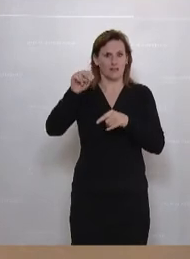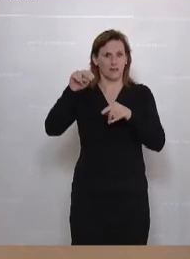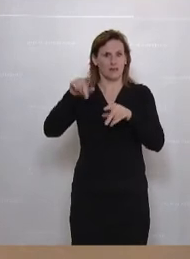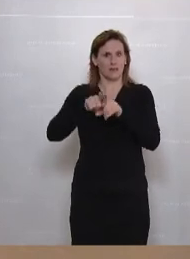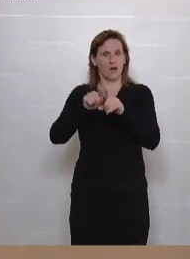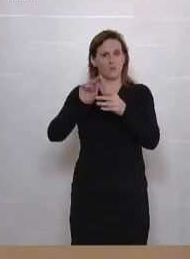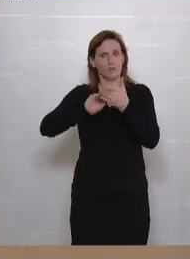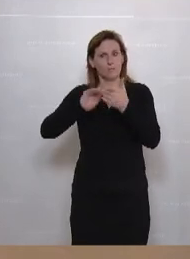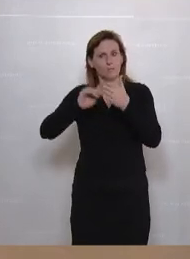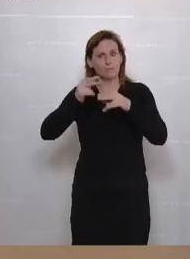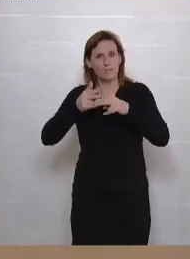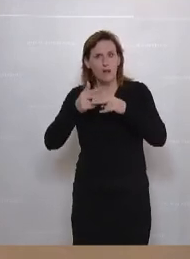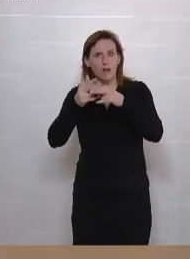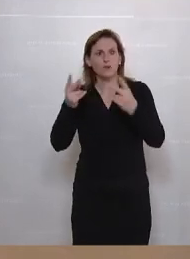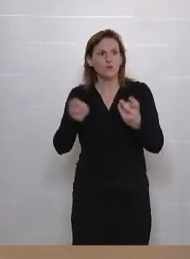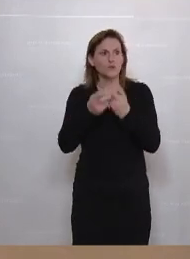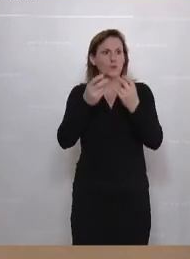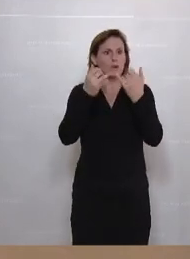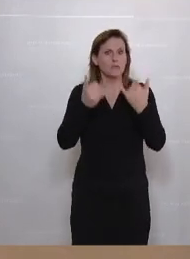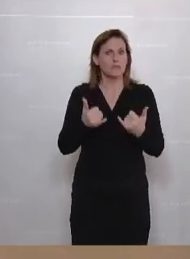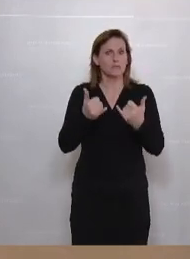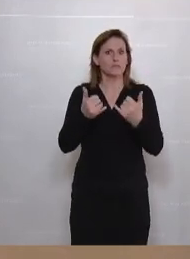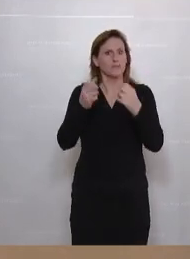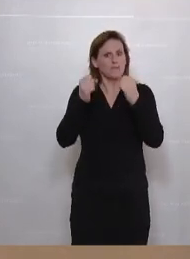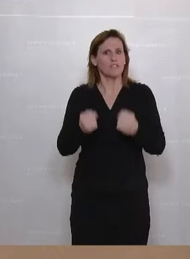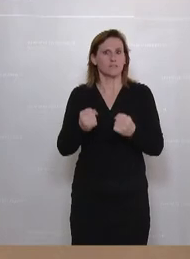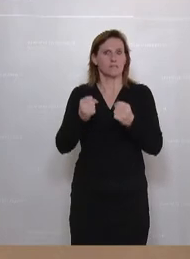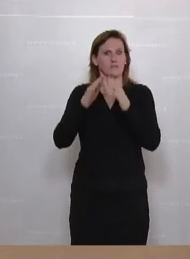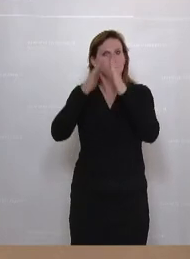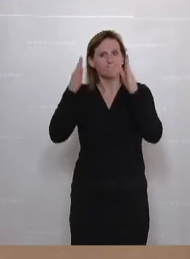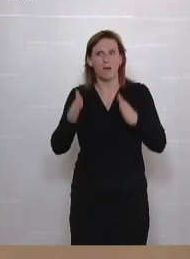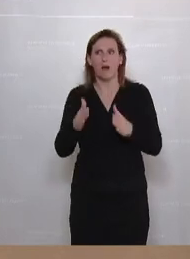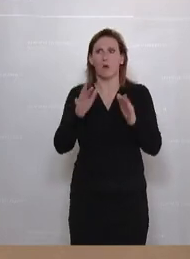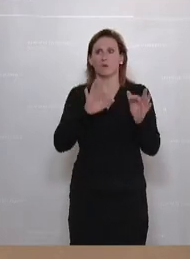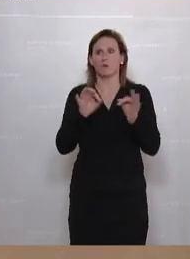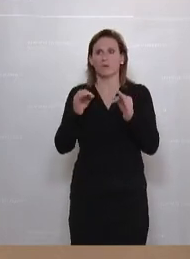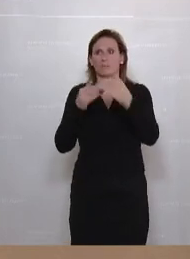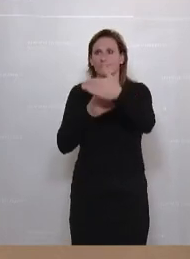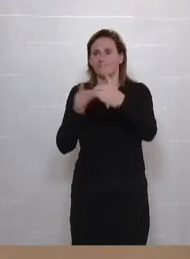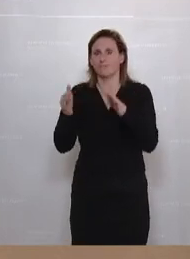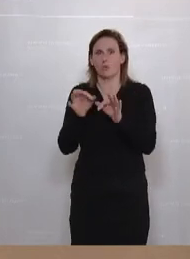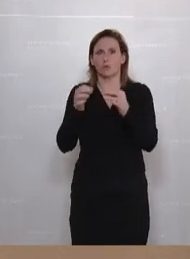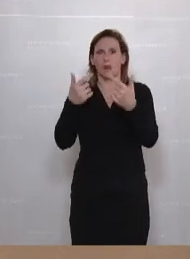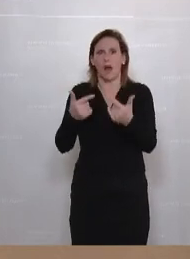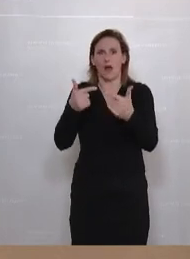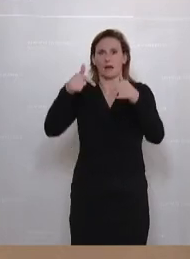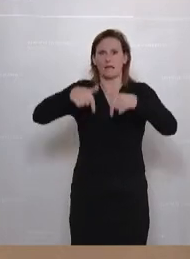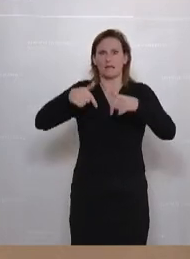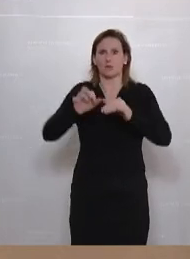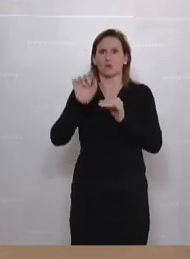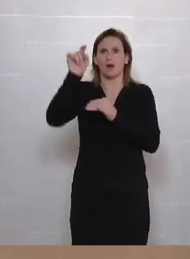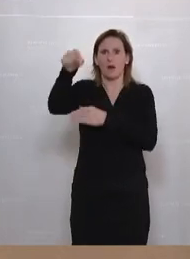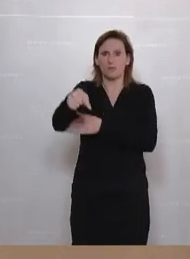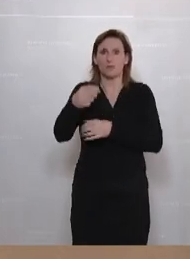Die SOS Kinderdorf sucht zum Beispiel gerade eine feste Bleibe, sei es ein Gebäude, sei es ein Container, sei es im Lager oder außerhalb. Und die